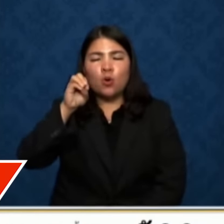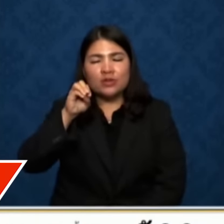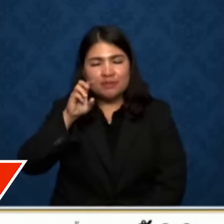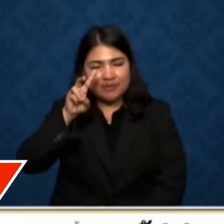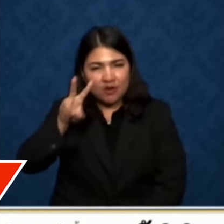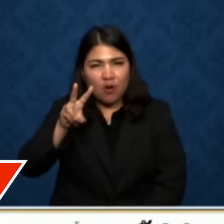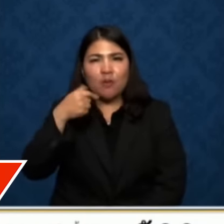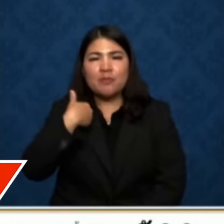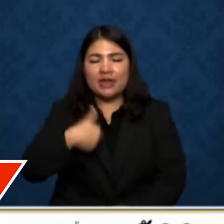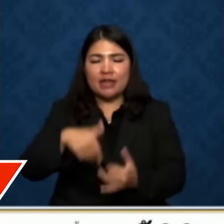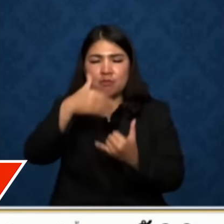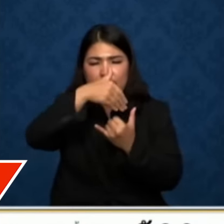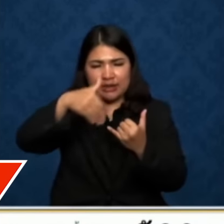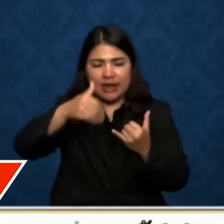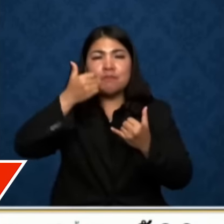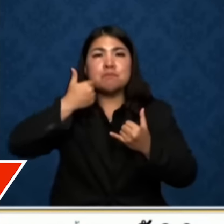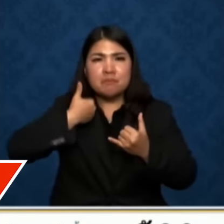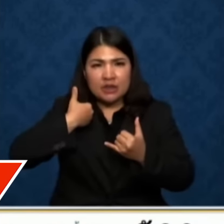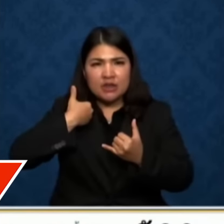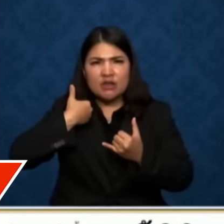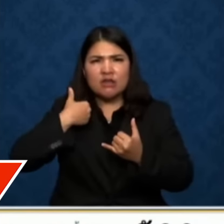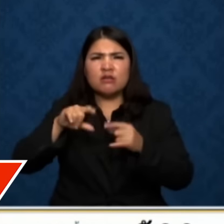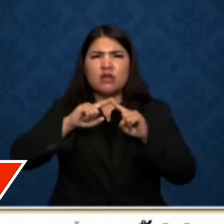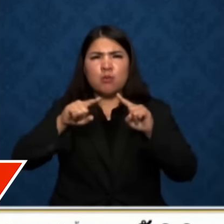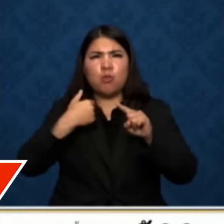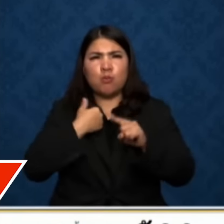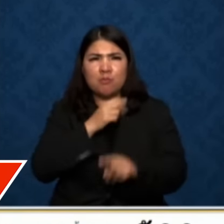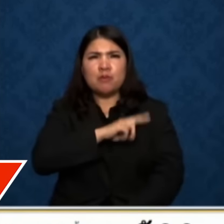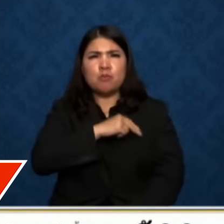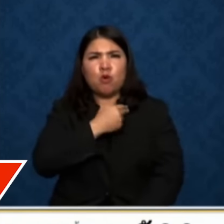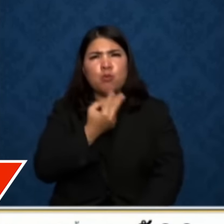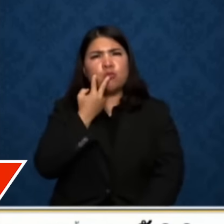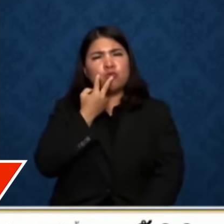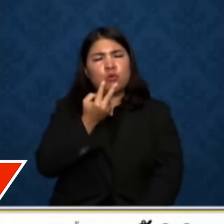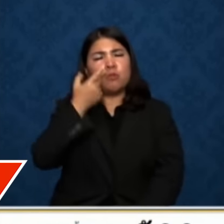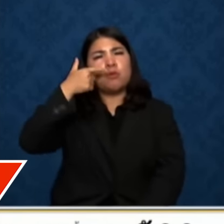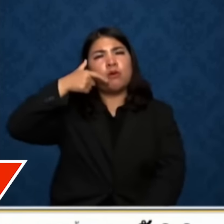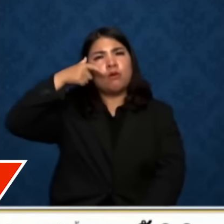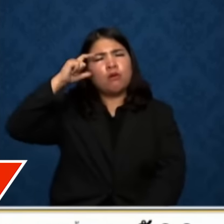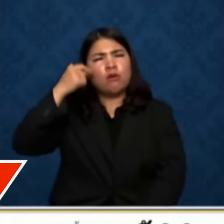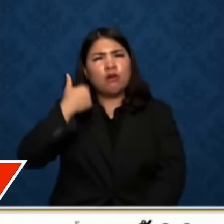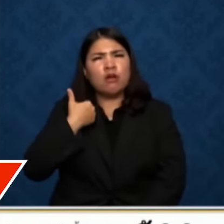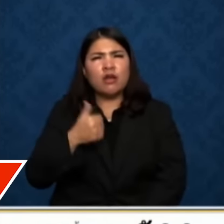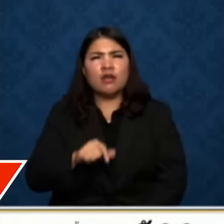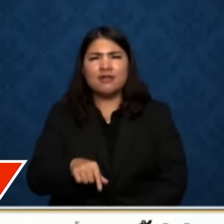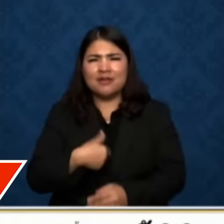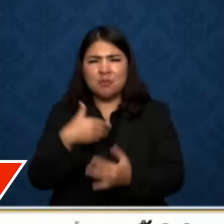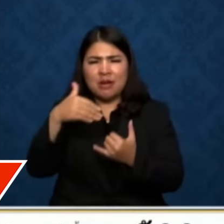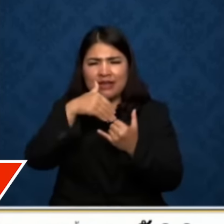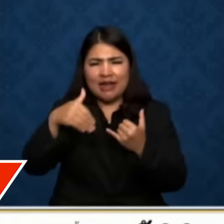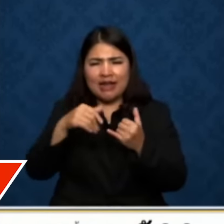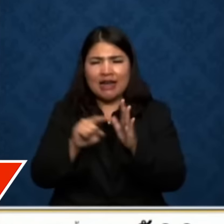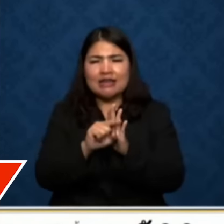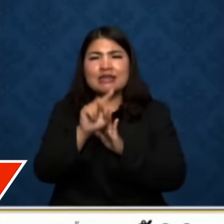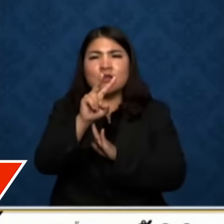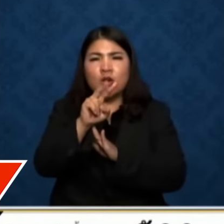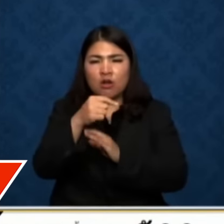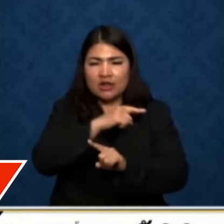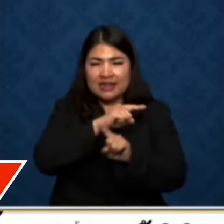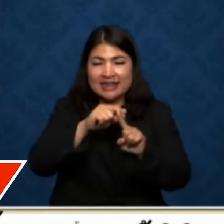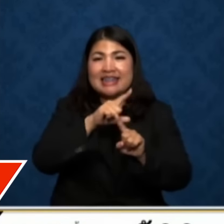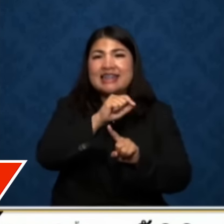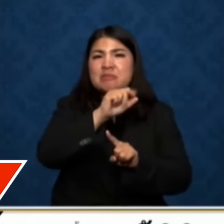าตัดแต่ว่าผมเป็นหมอนะผมดูแล้วผมก็งงว่าเอ๊ะผ่าตัดครั้งที่2ไอ้ผ่าตัดวันที่